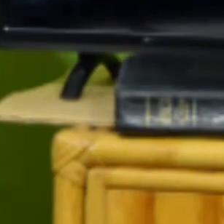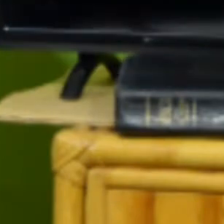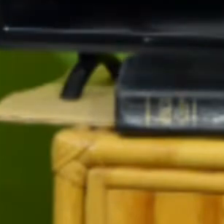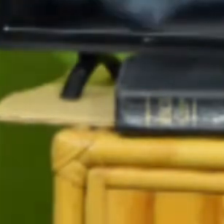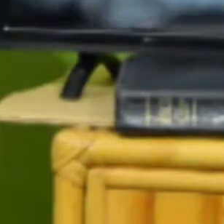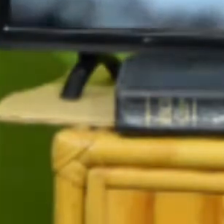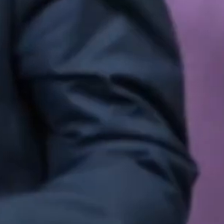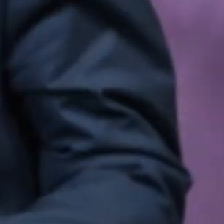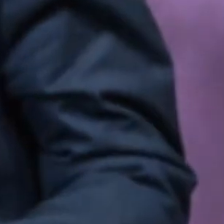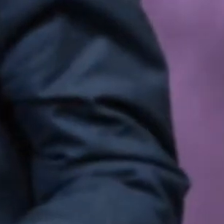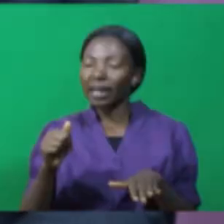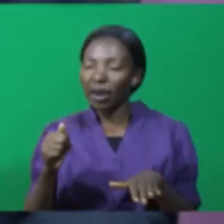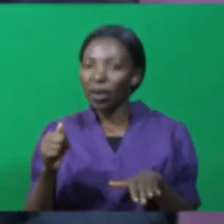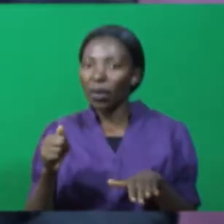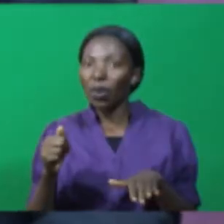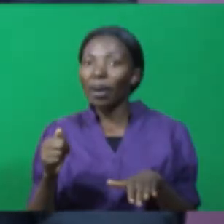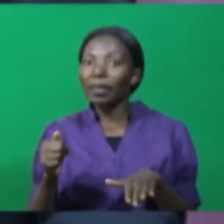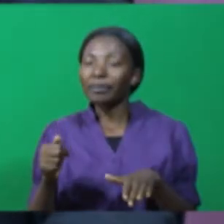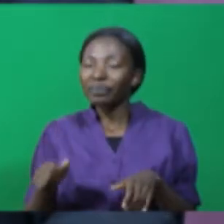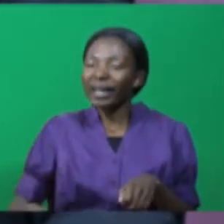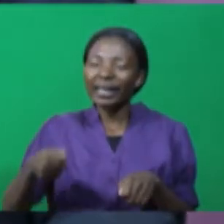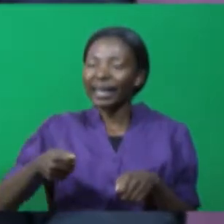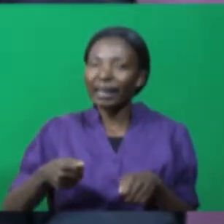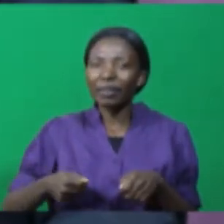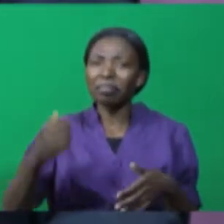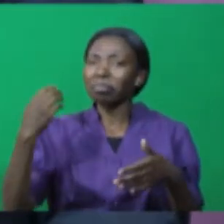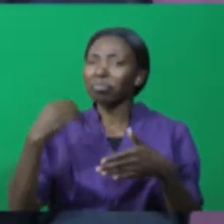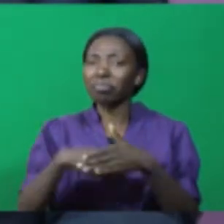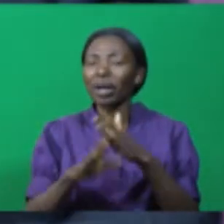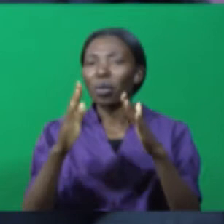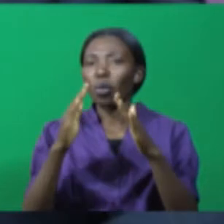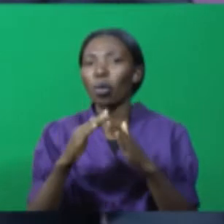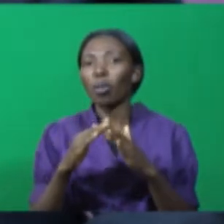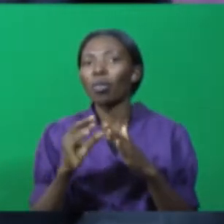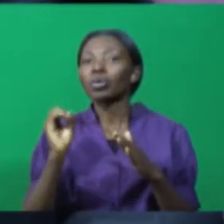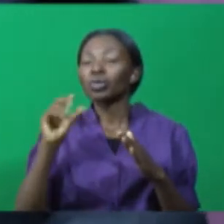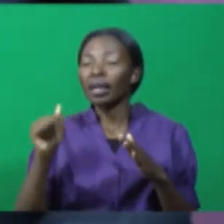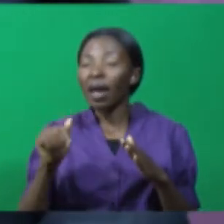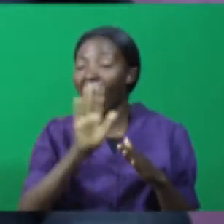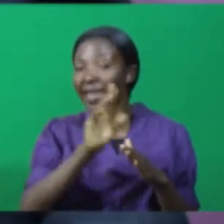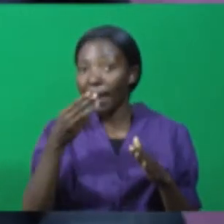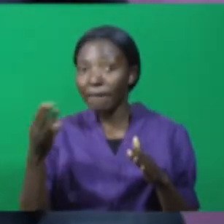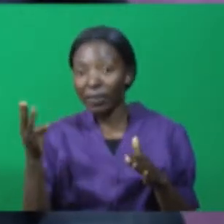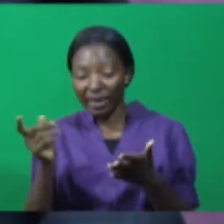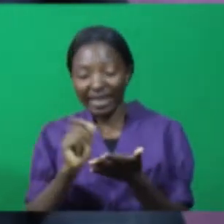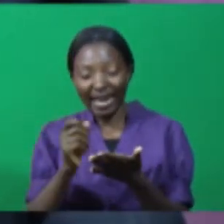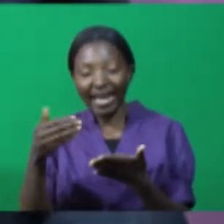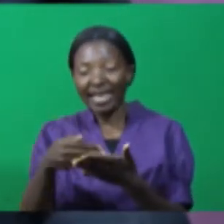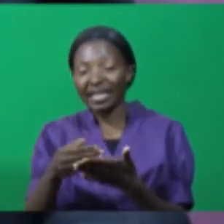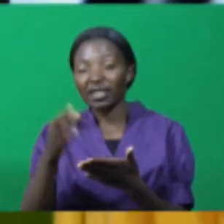uya kutsamba ndakaipera ndizvo. Aya, unogaita sei kungopeka uchidzokera. Ungaita sei pakadaro. Pati papa kune vamwane tsike kunyorera mwari